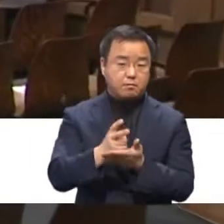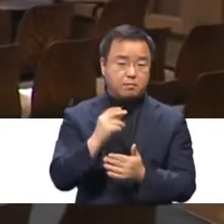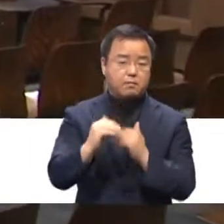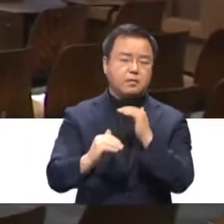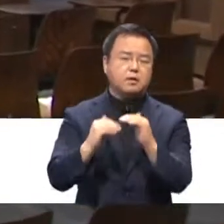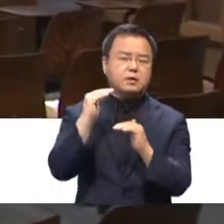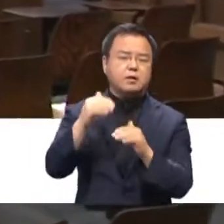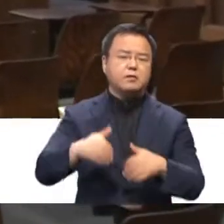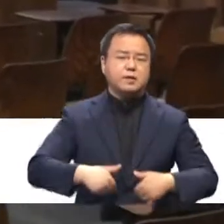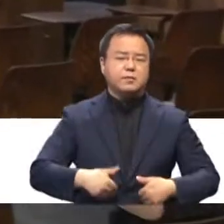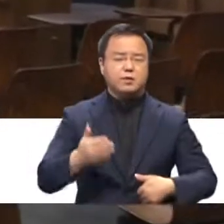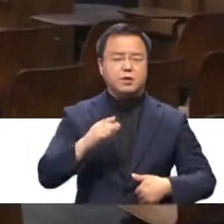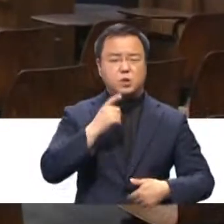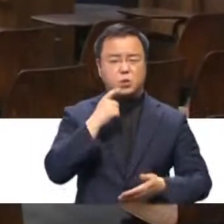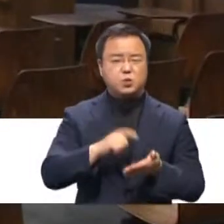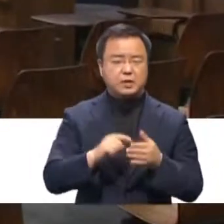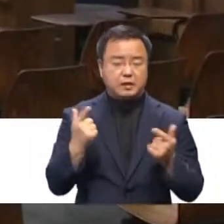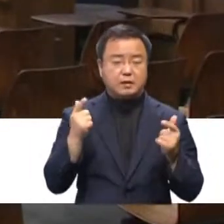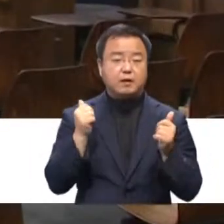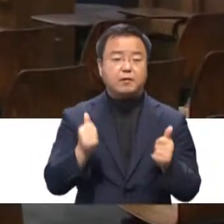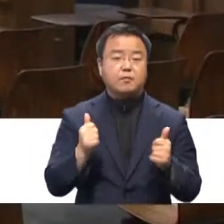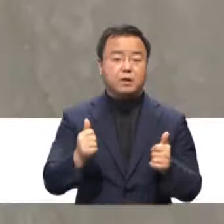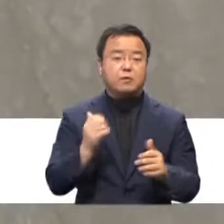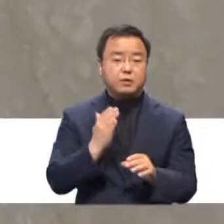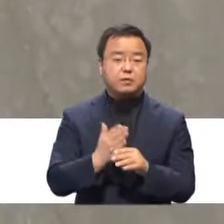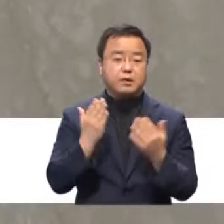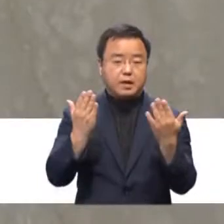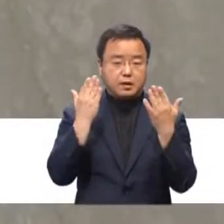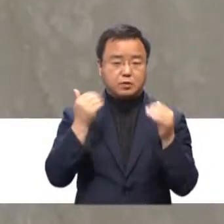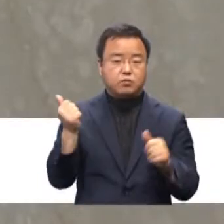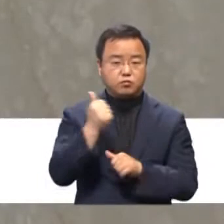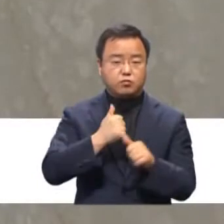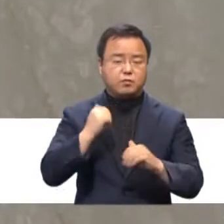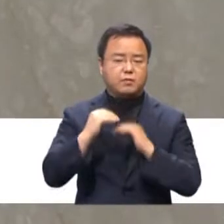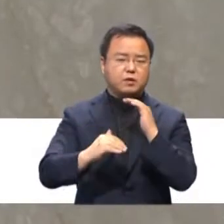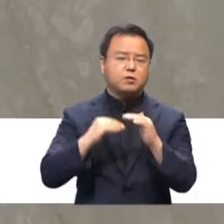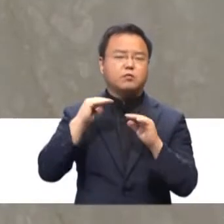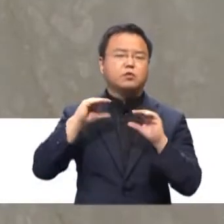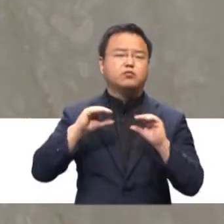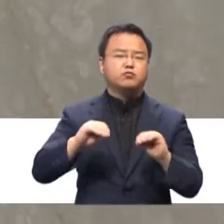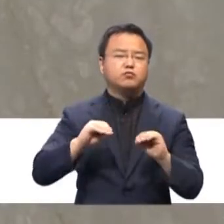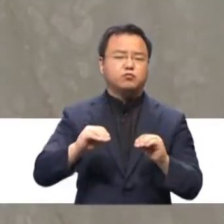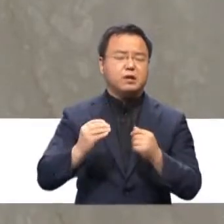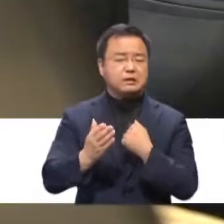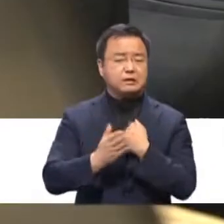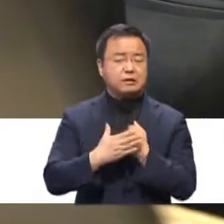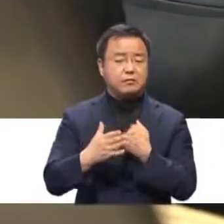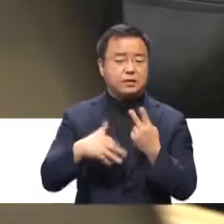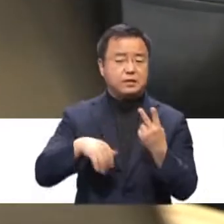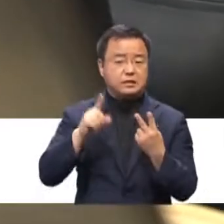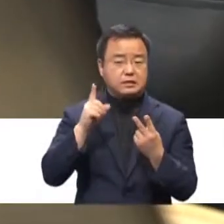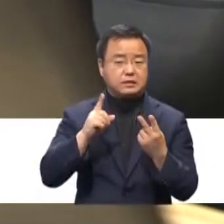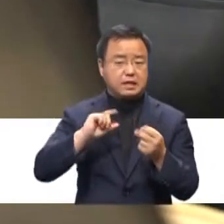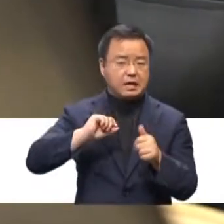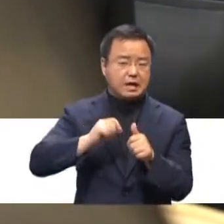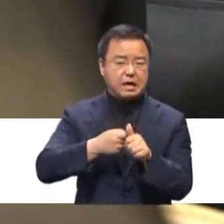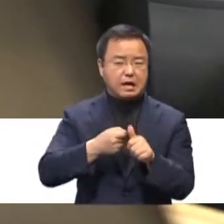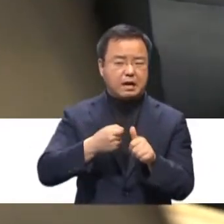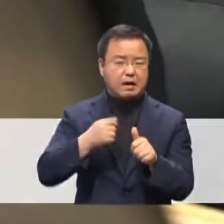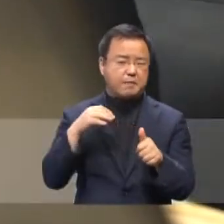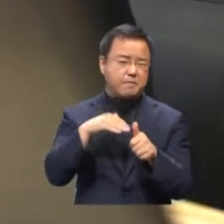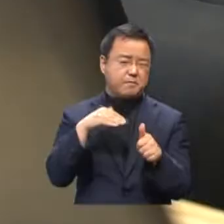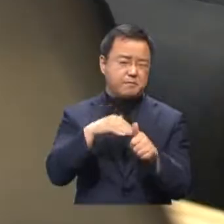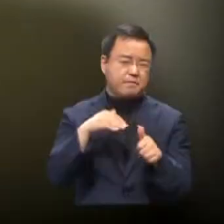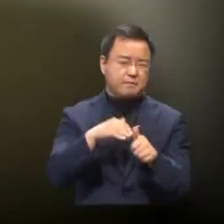아닙니다 재판이 진행되는 동안 학내 위원회가 절차를 중단하는 경우가 많다 보니 그 사이 2차 가해 가 발생할 수